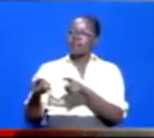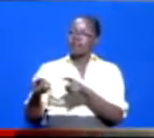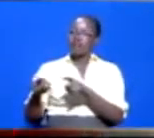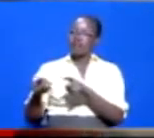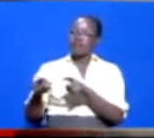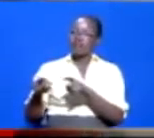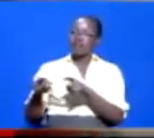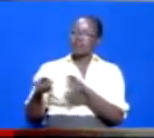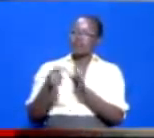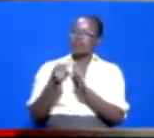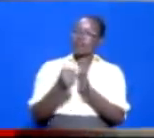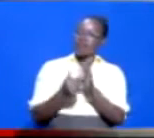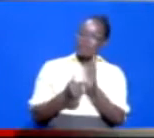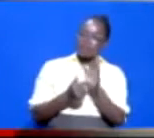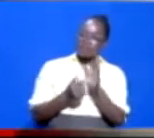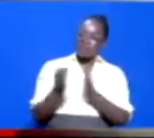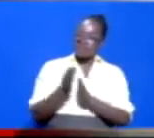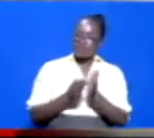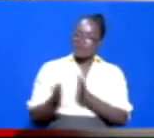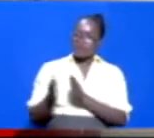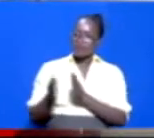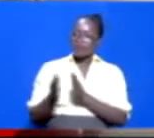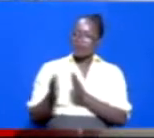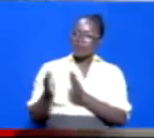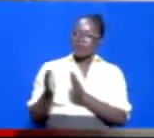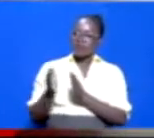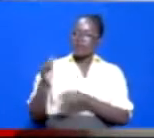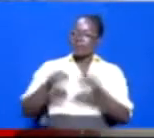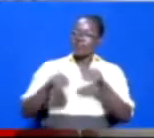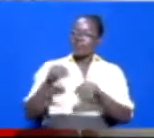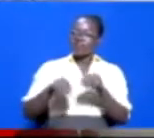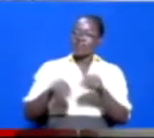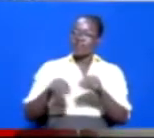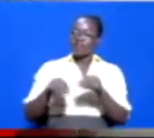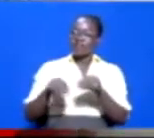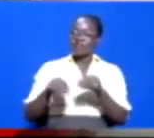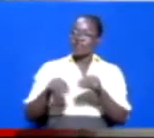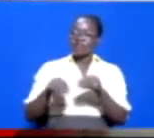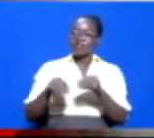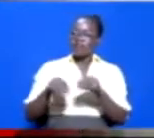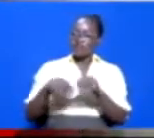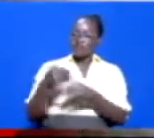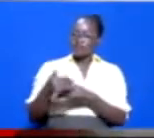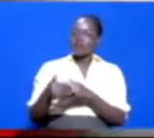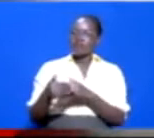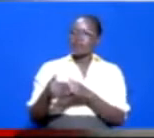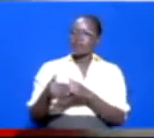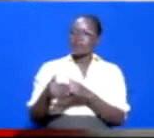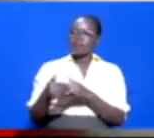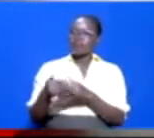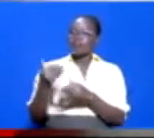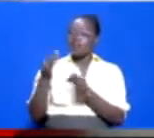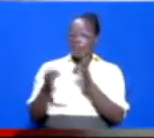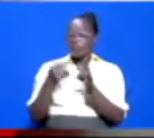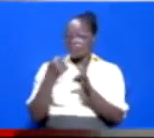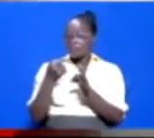orodha ambayo wamepanga ya kutayarisha mambo ya uchaguzi ya mwaka ambaye inakuja. So ukisema kwamba